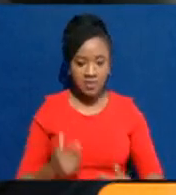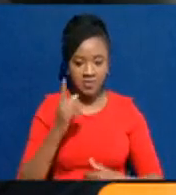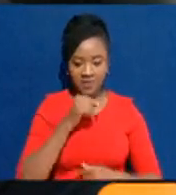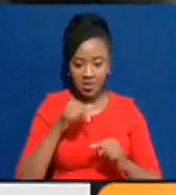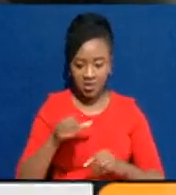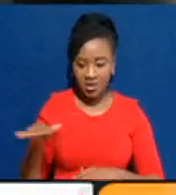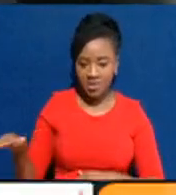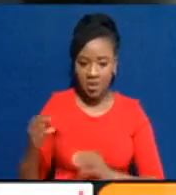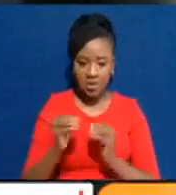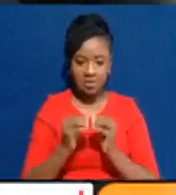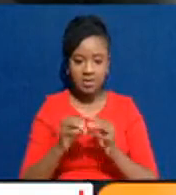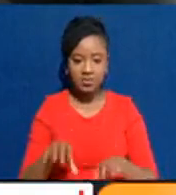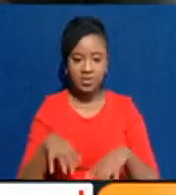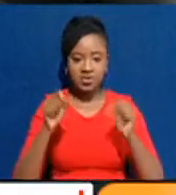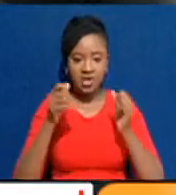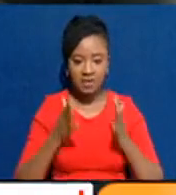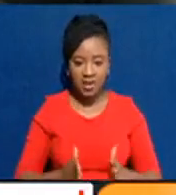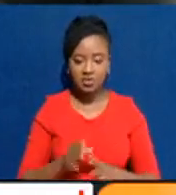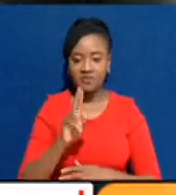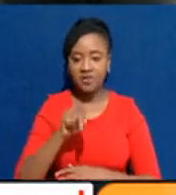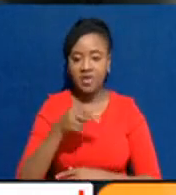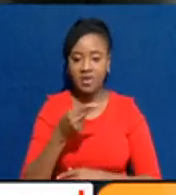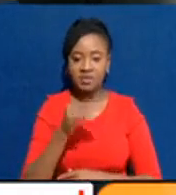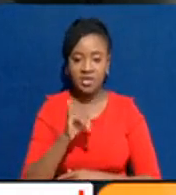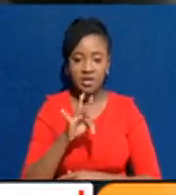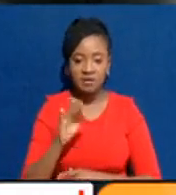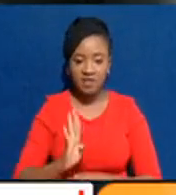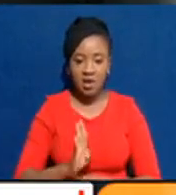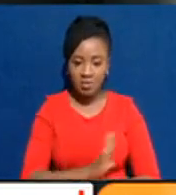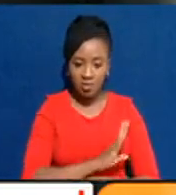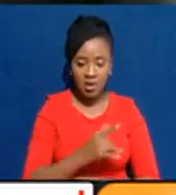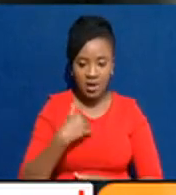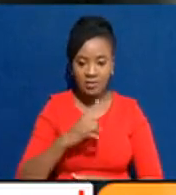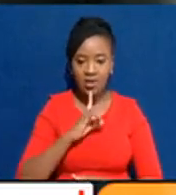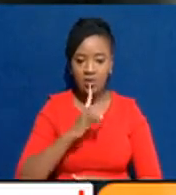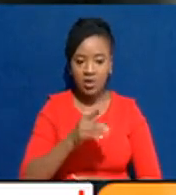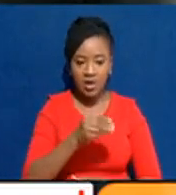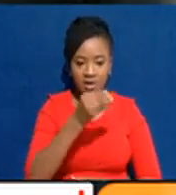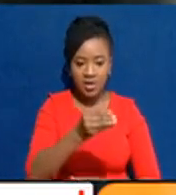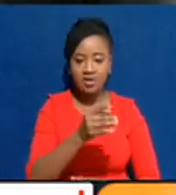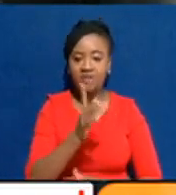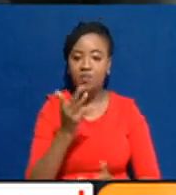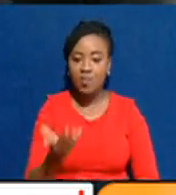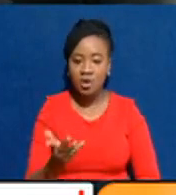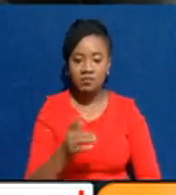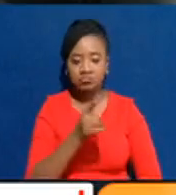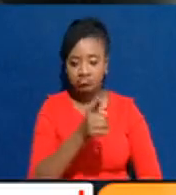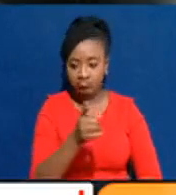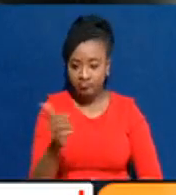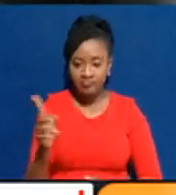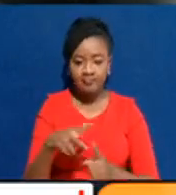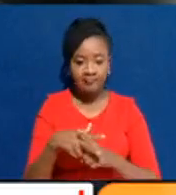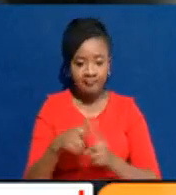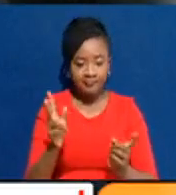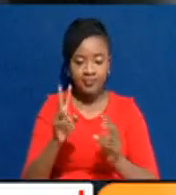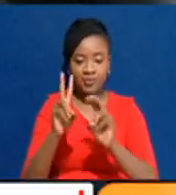morning with the chair of NHIF board and instructed him that they commence